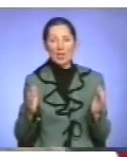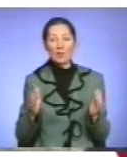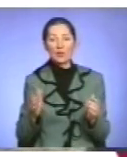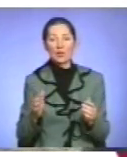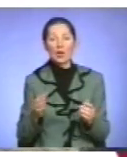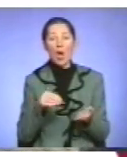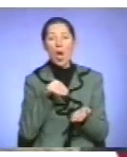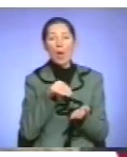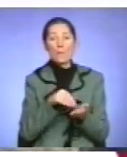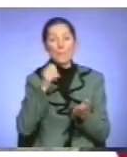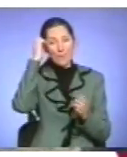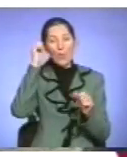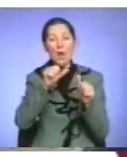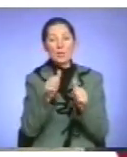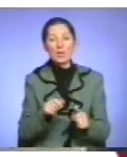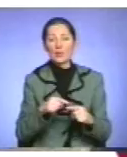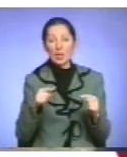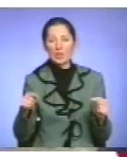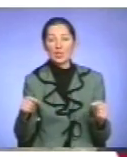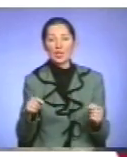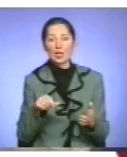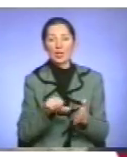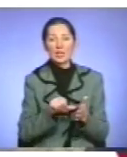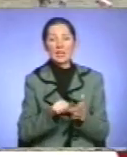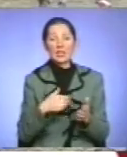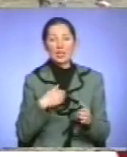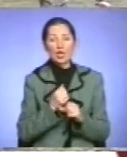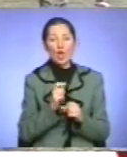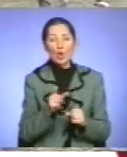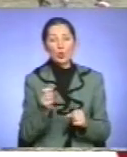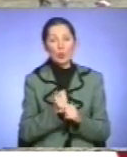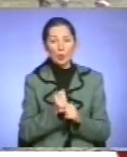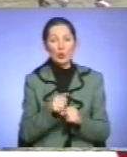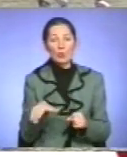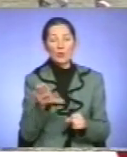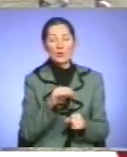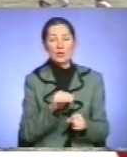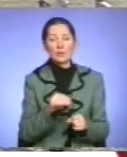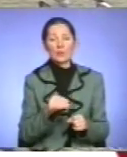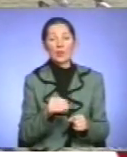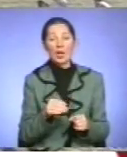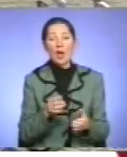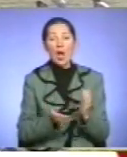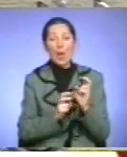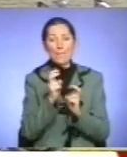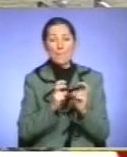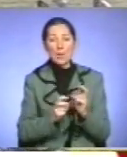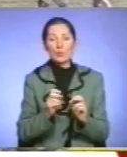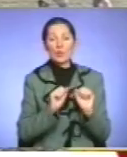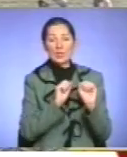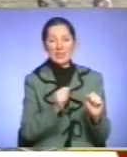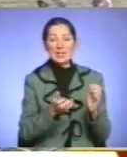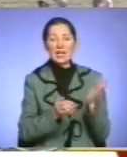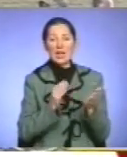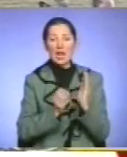обсадка пам'ятників та інші там задіяні наші люди, і всі працюємо. В загальному підприємству захисних насаджень в цьому році ми